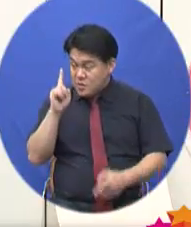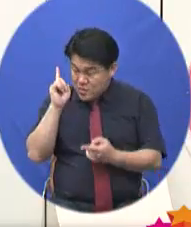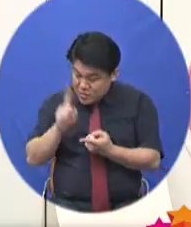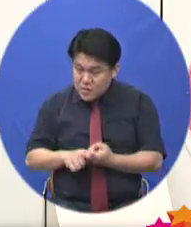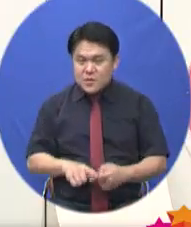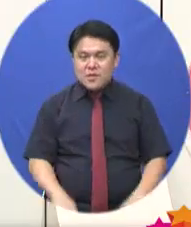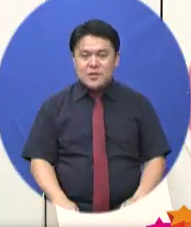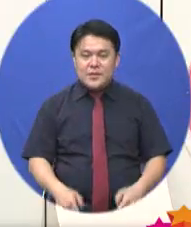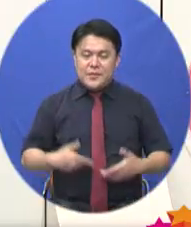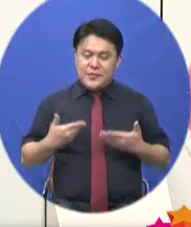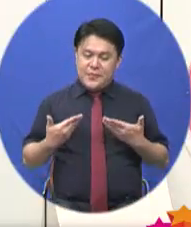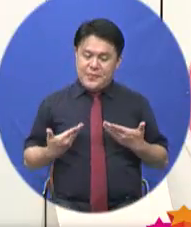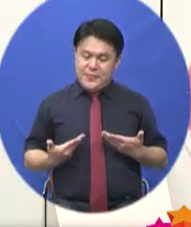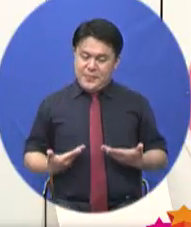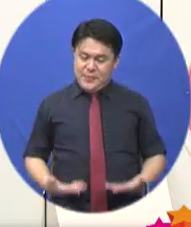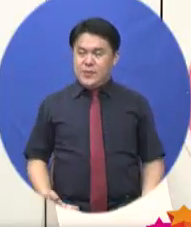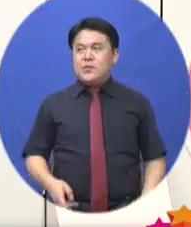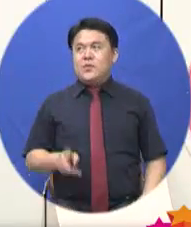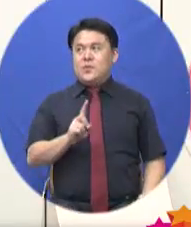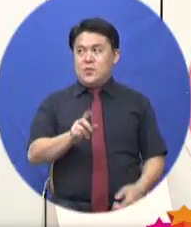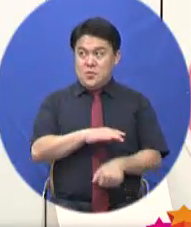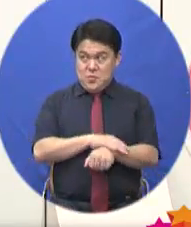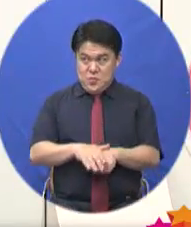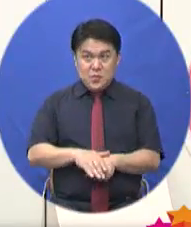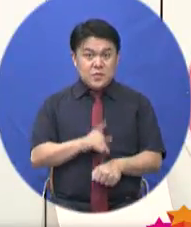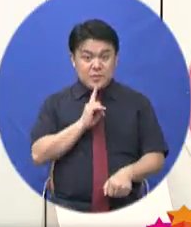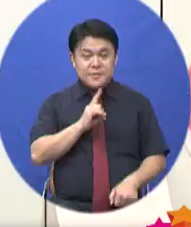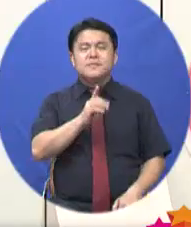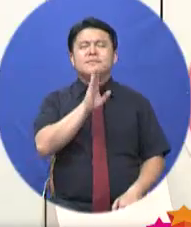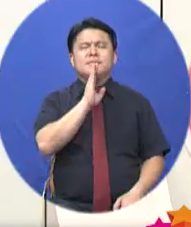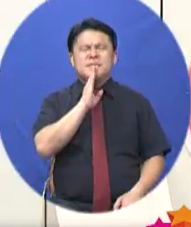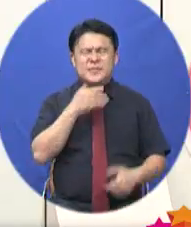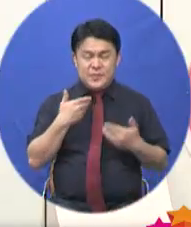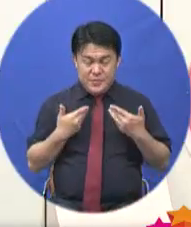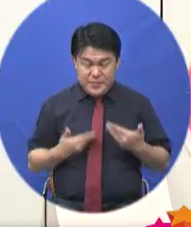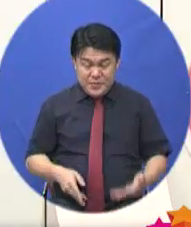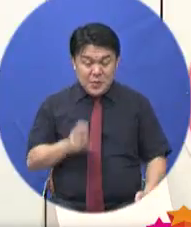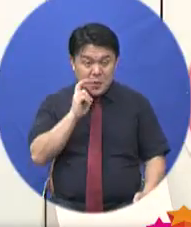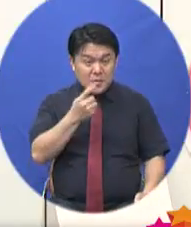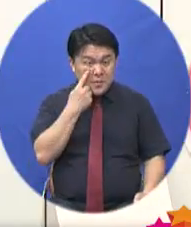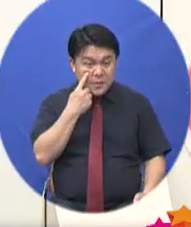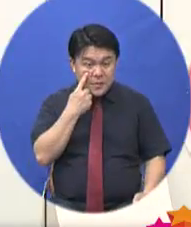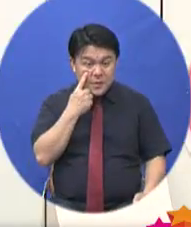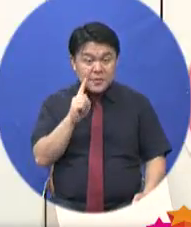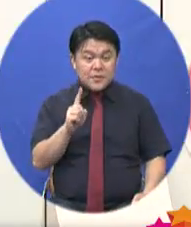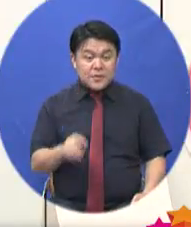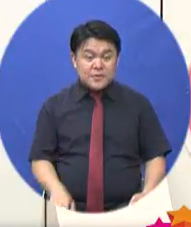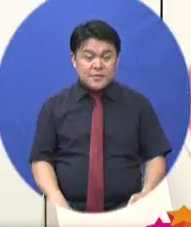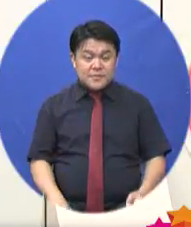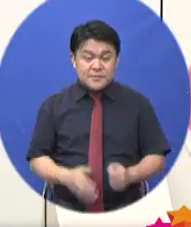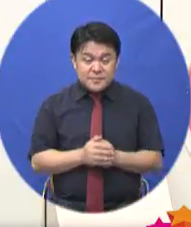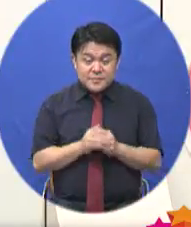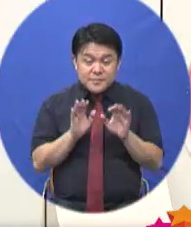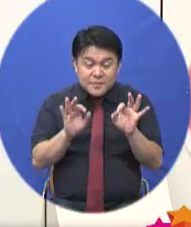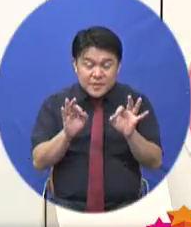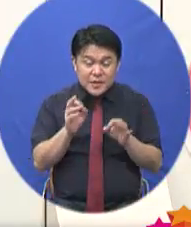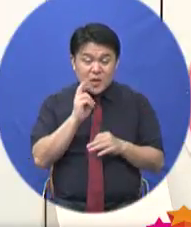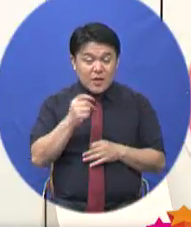것처럼 찬찬히 하니까. 아, 그런 게 있죠? 아니, 절대 찬찬히 하시면 네. 이렇게 곱고 네. 음악 소리